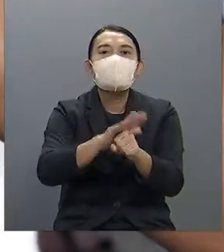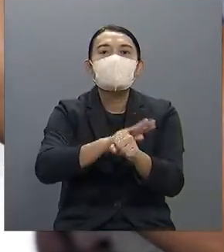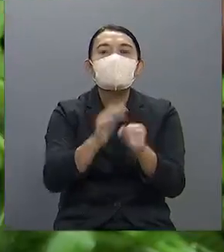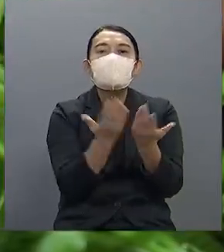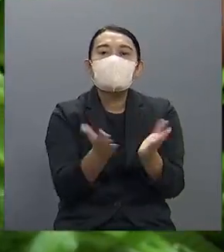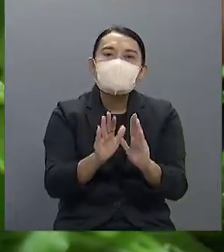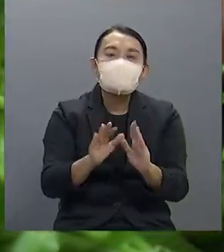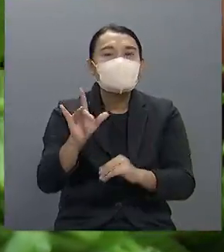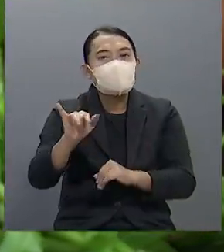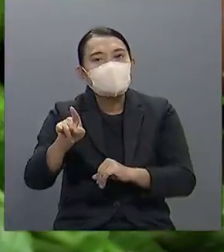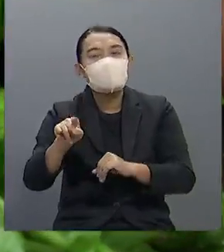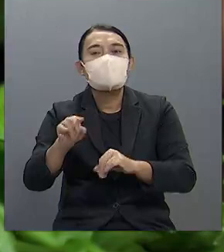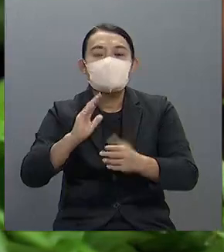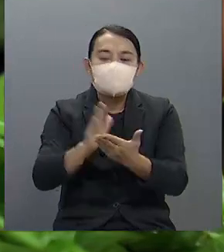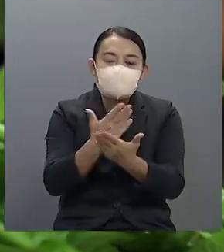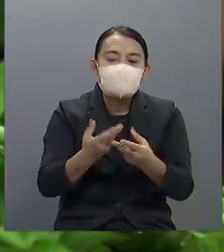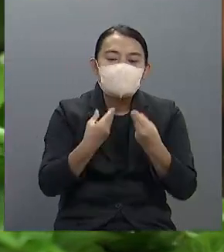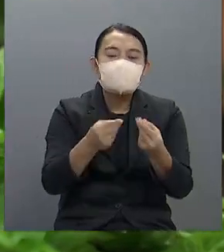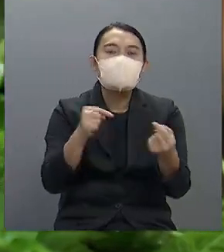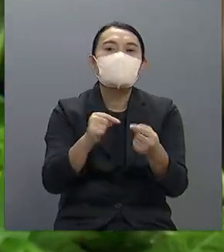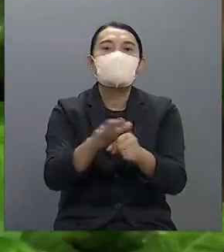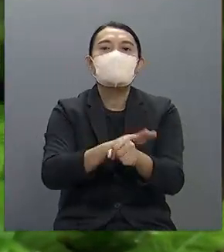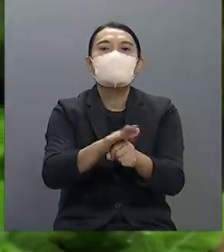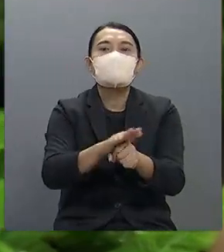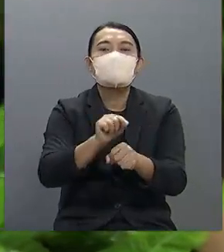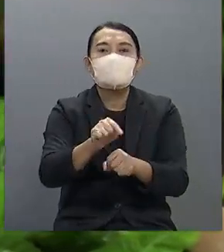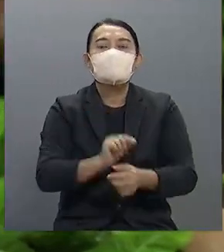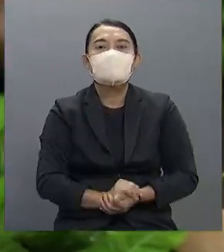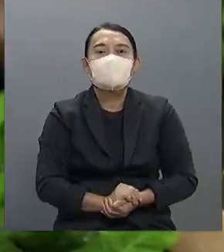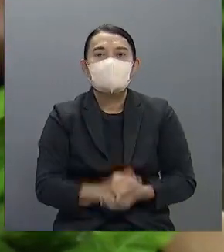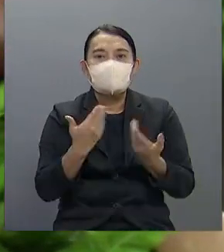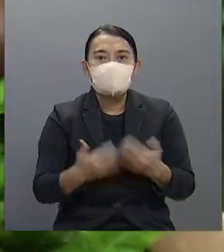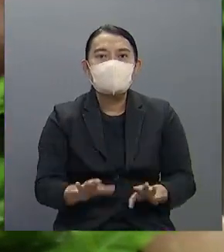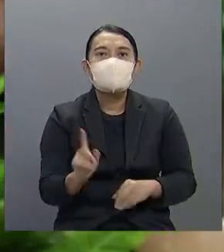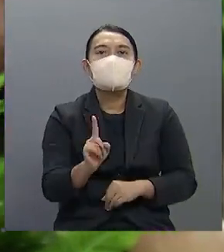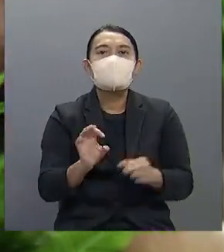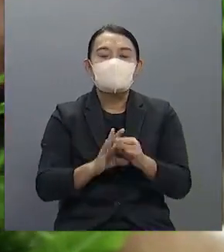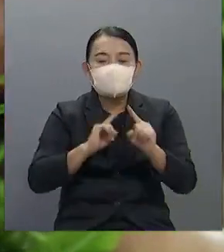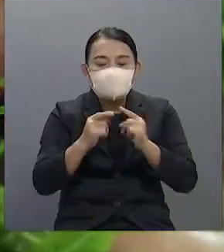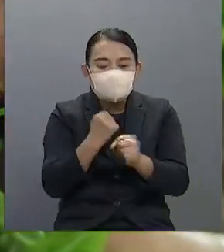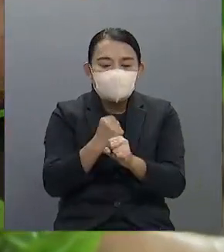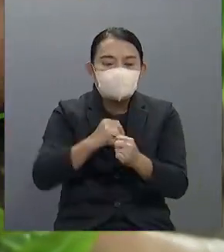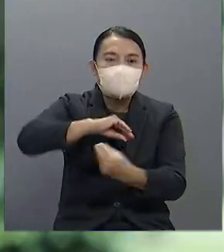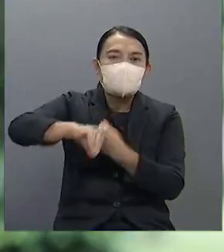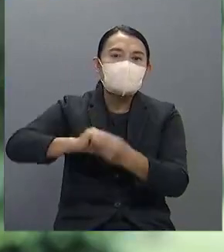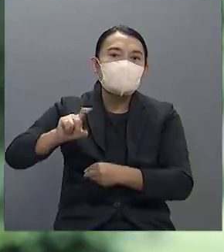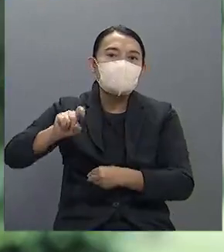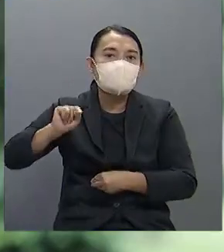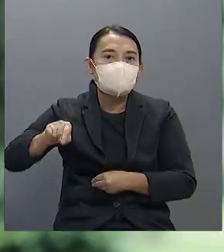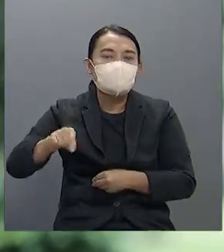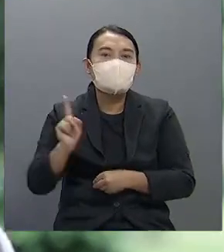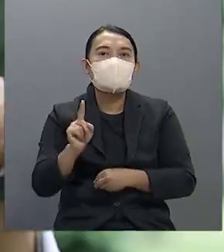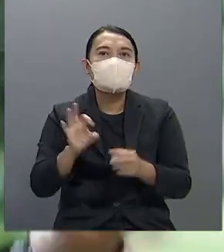บ้านเราอันนี้มันพอเพียงฮะเป็นเกษตรพอเพียงแต่ถามว่าในยุคที่เราต้องคุยเรื่องเศรษฐกิจนะครับเพราะว่าส่วนหนึ่งเราต้องใช้เรื่องของ